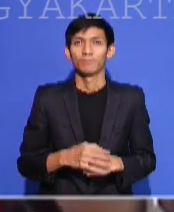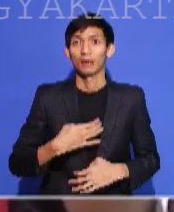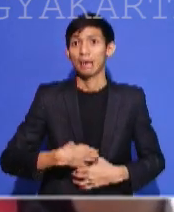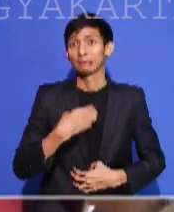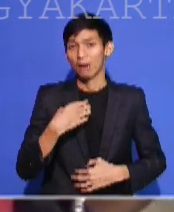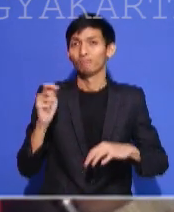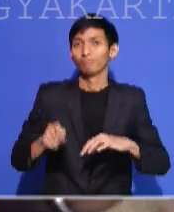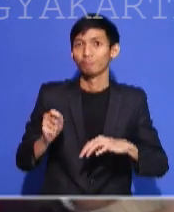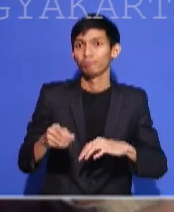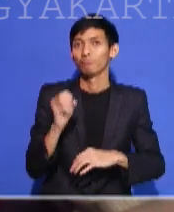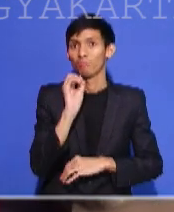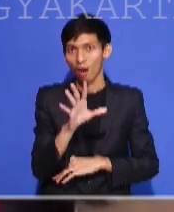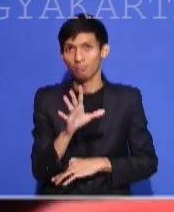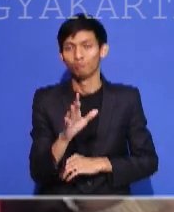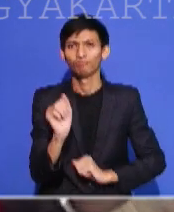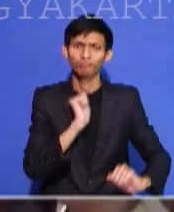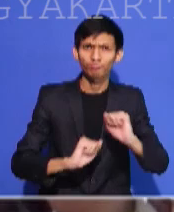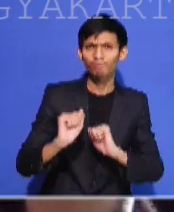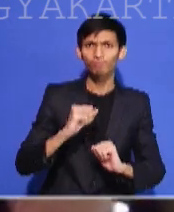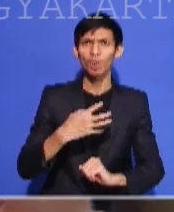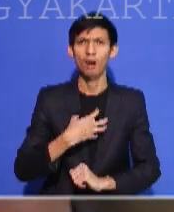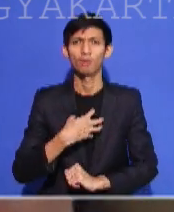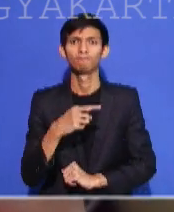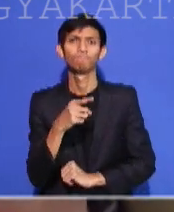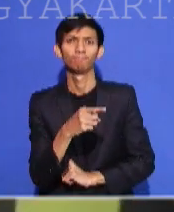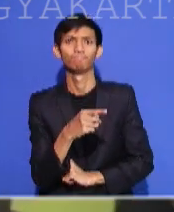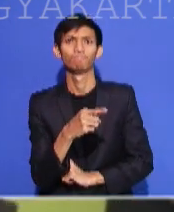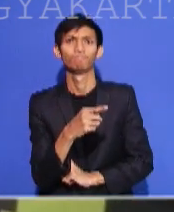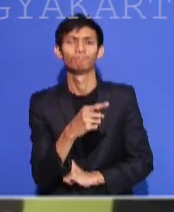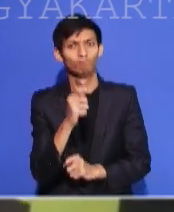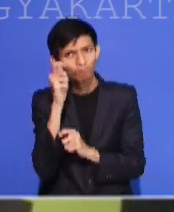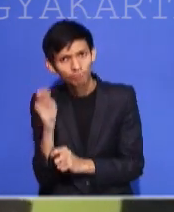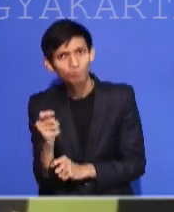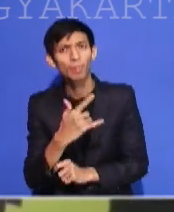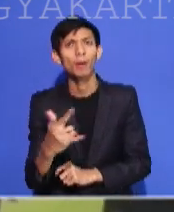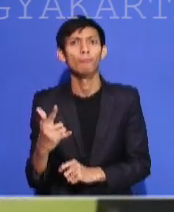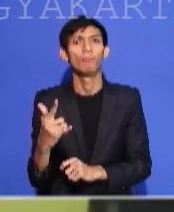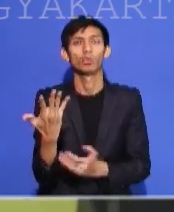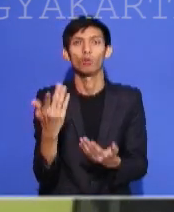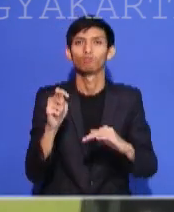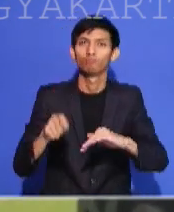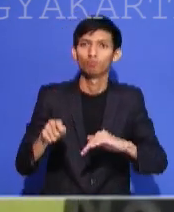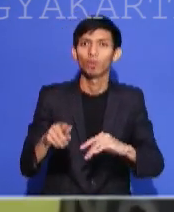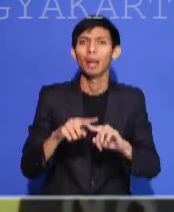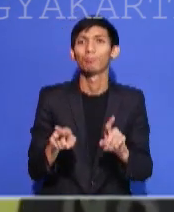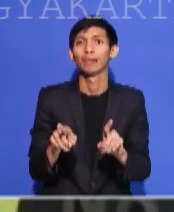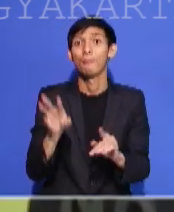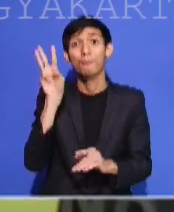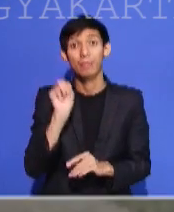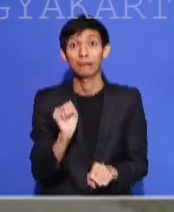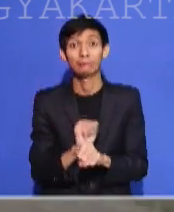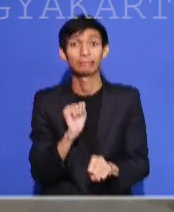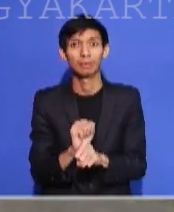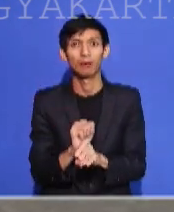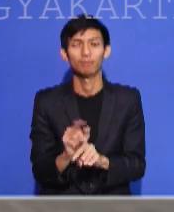digelar merupakan hak dari para penggugat pihaknya juga akan menghormati hasil sidang gugatan Namun demikian para ek karyawan akan terus mengawal